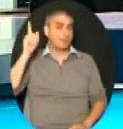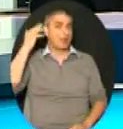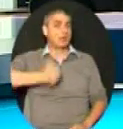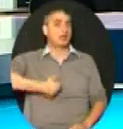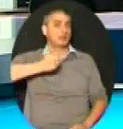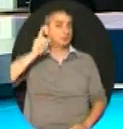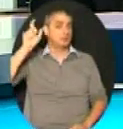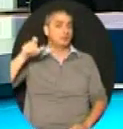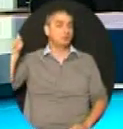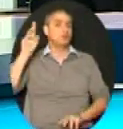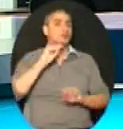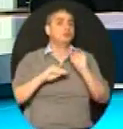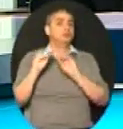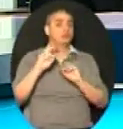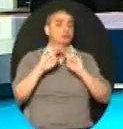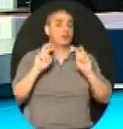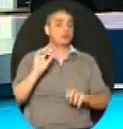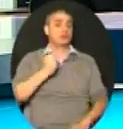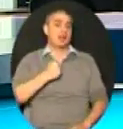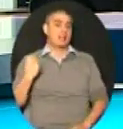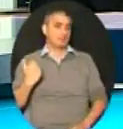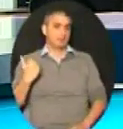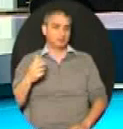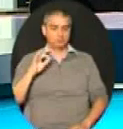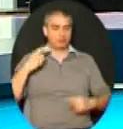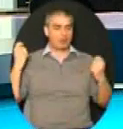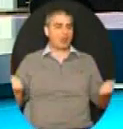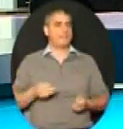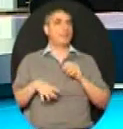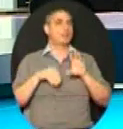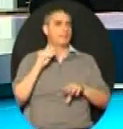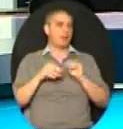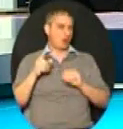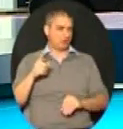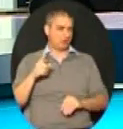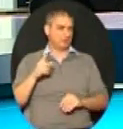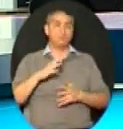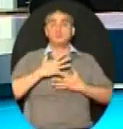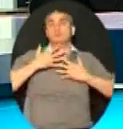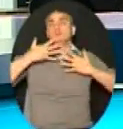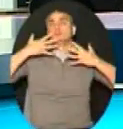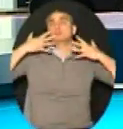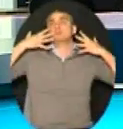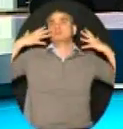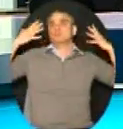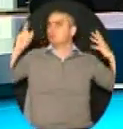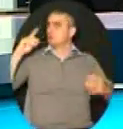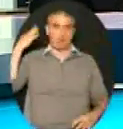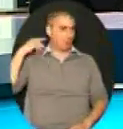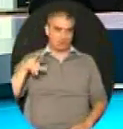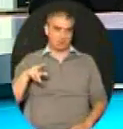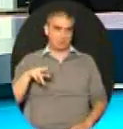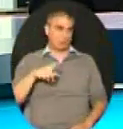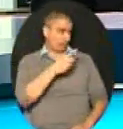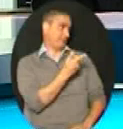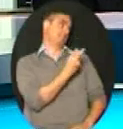איש שהשתמש בעמותות ימין, לקמפיין בחירות בהיקפים גדולים שלא היו. אבל זה